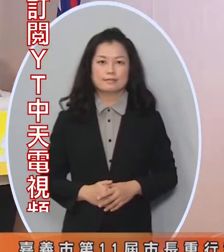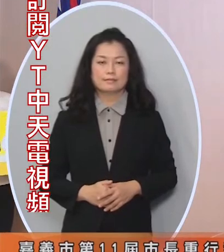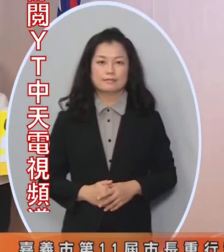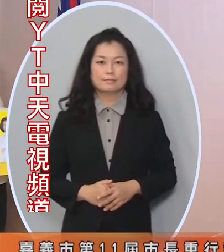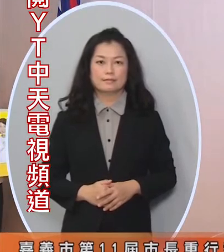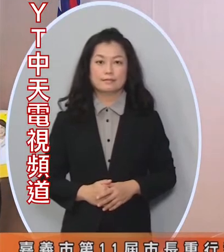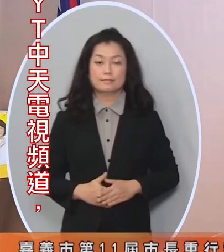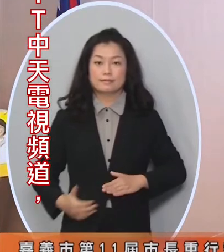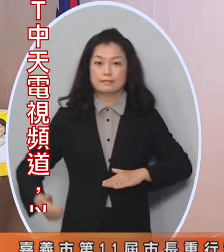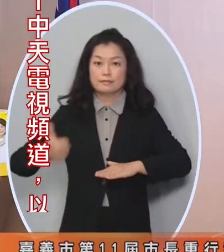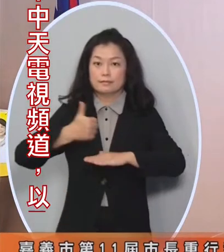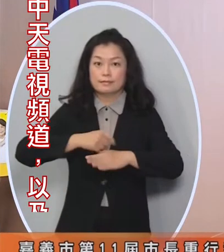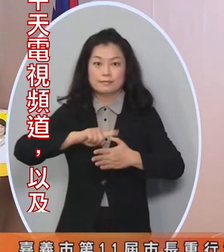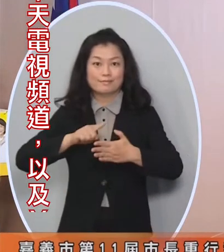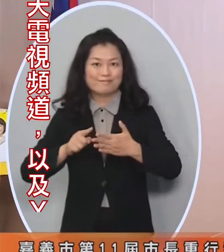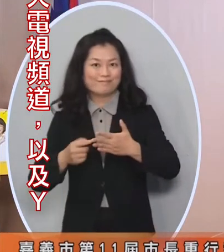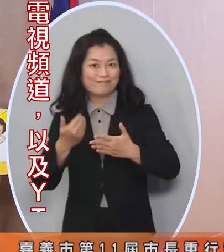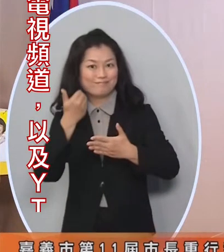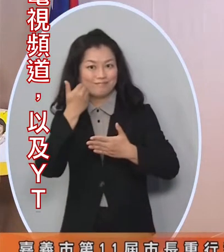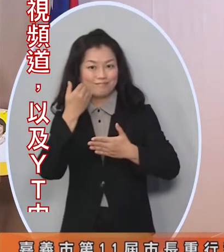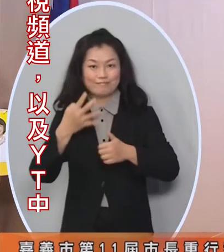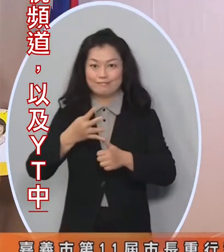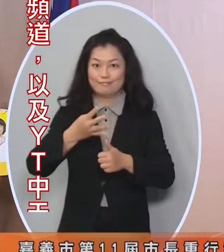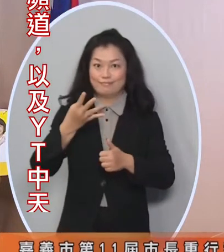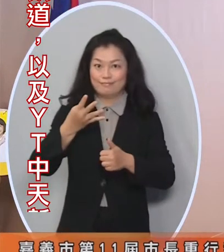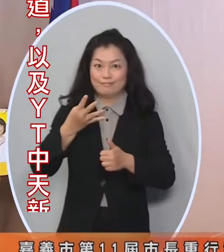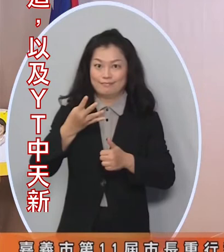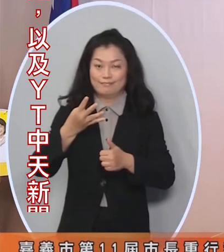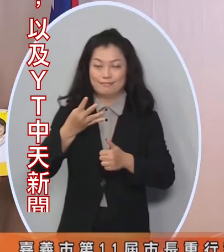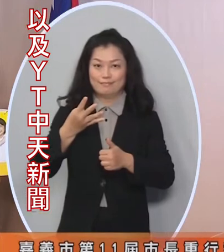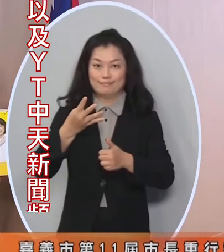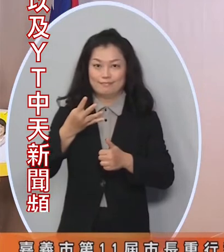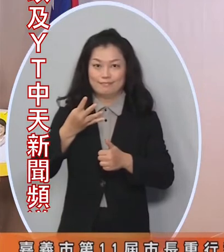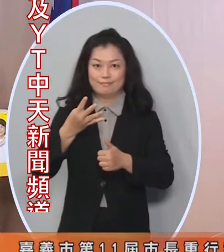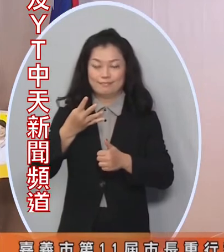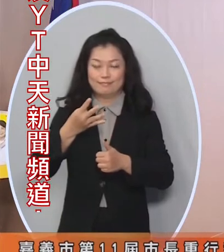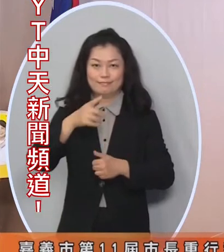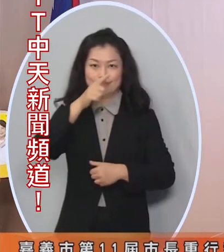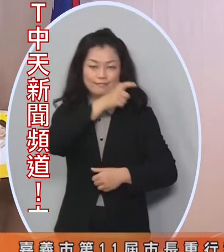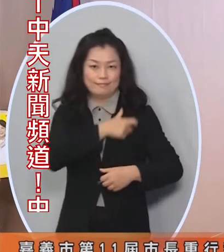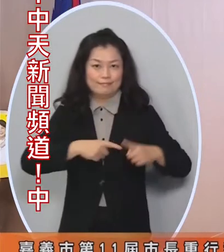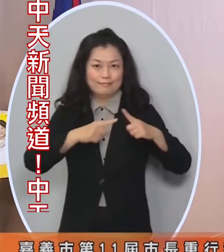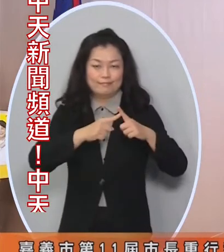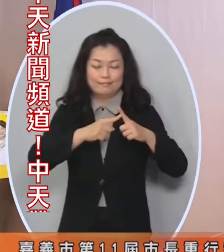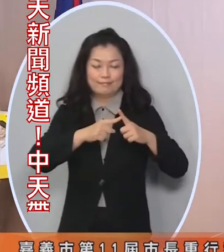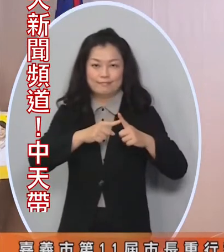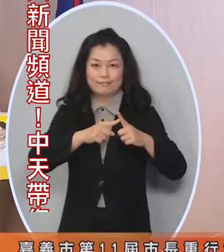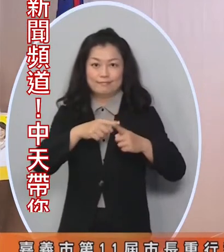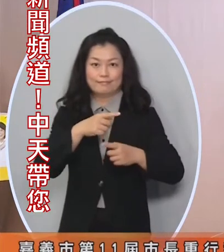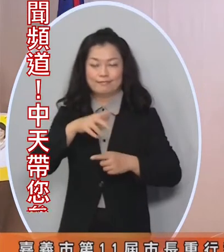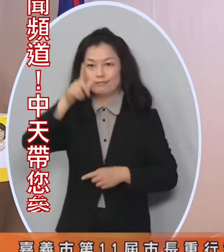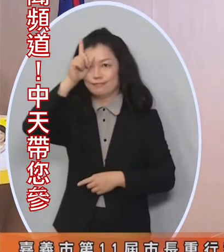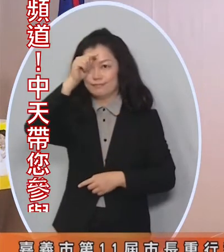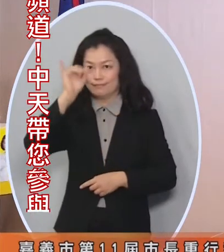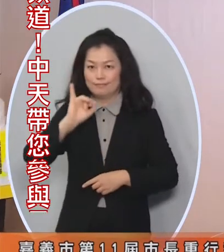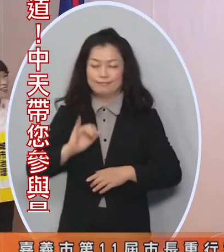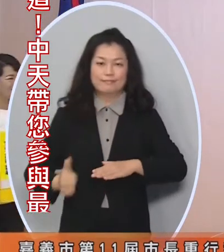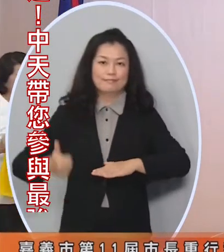请发言顺序第4位候选人黄敏惠女士上台发言。